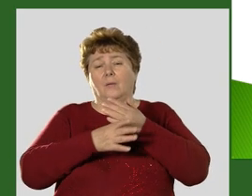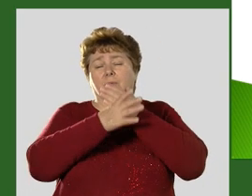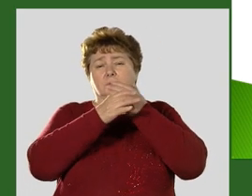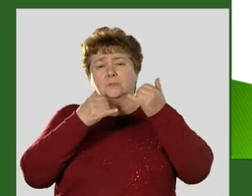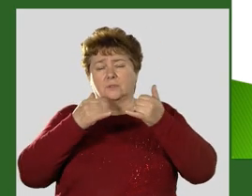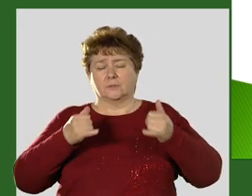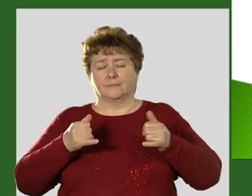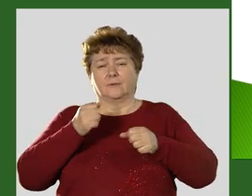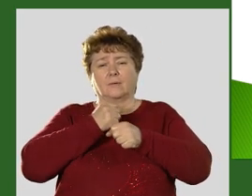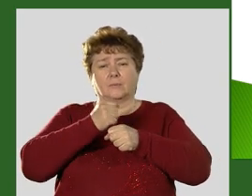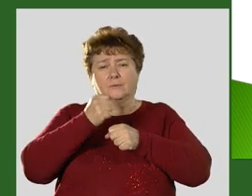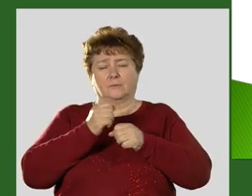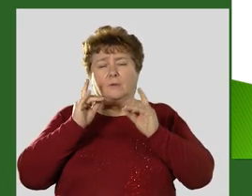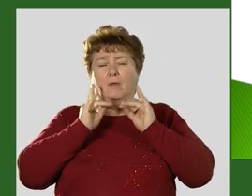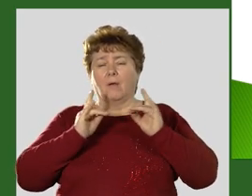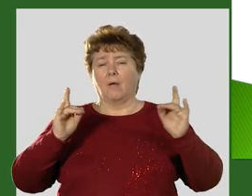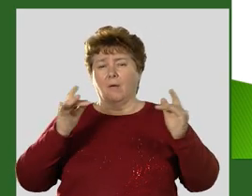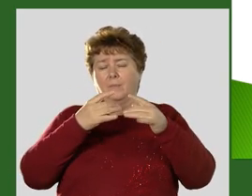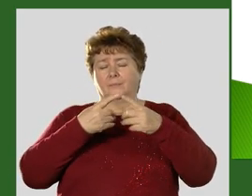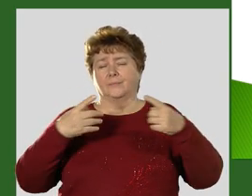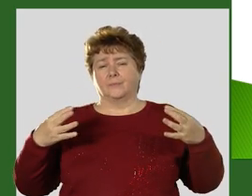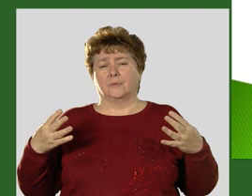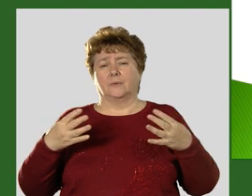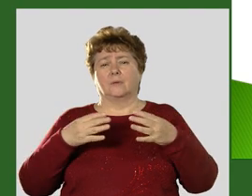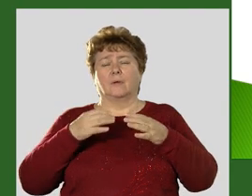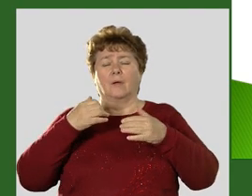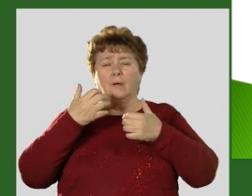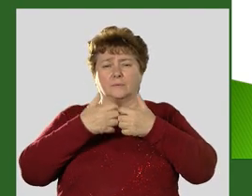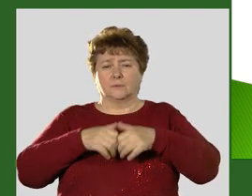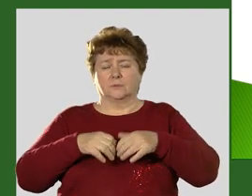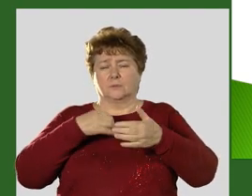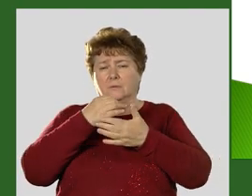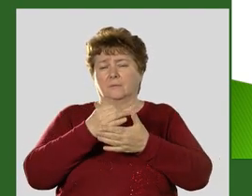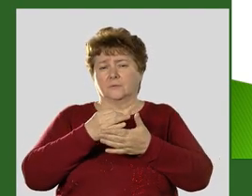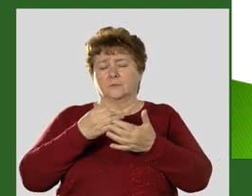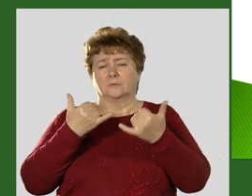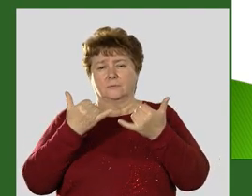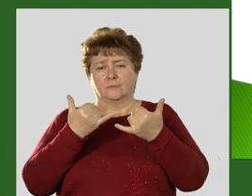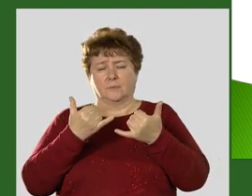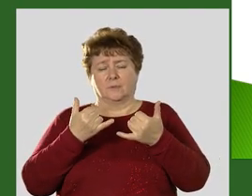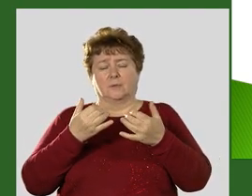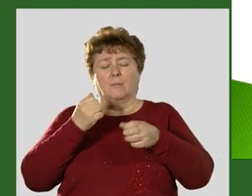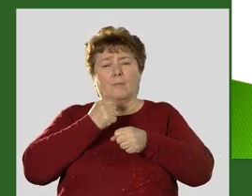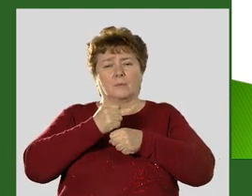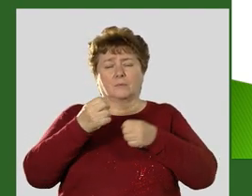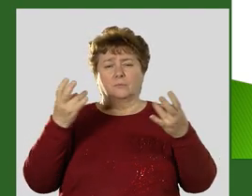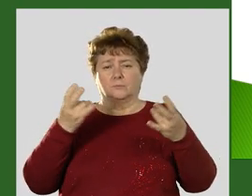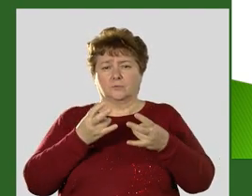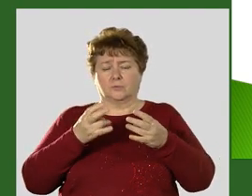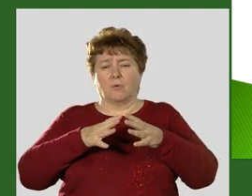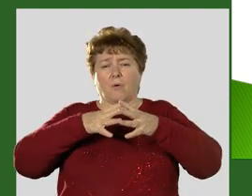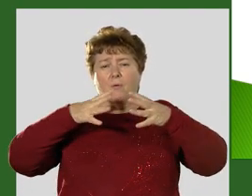поддержания развития производства мебели в техническом отношении, отвечающей современным стандартам,